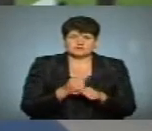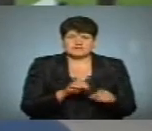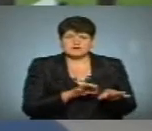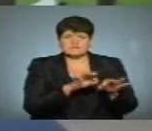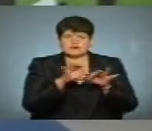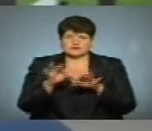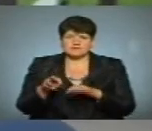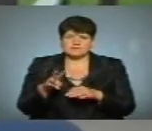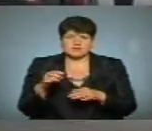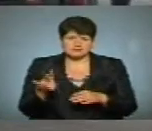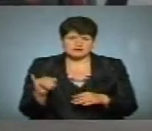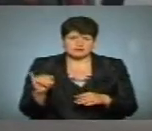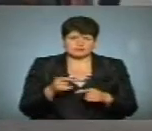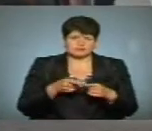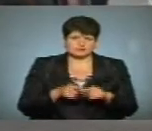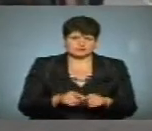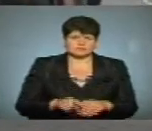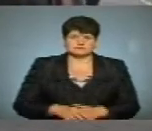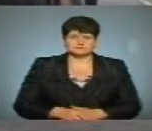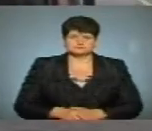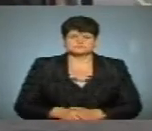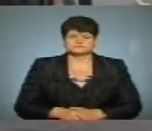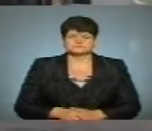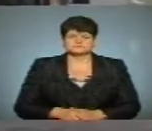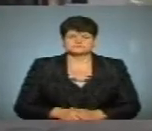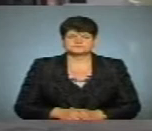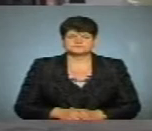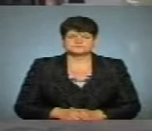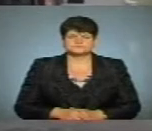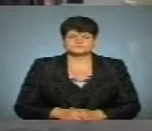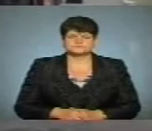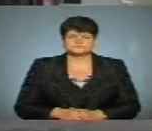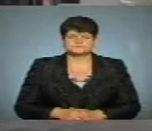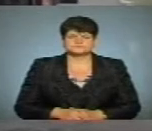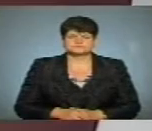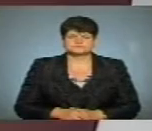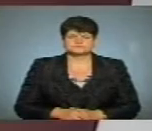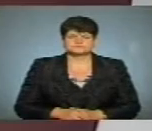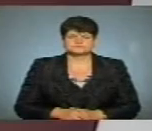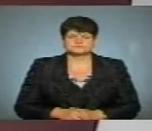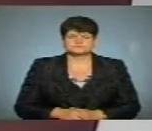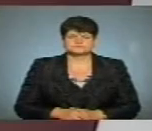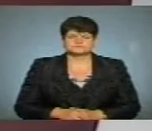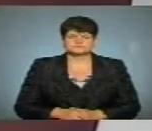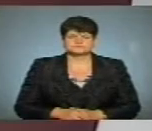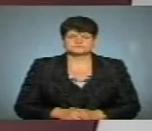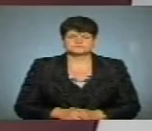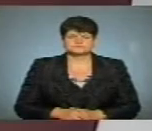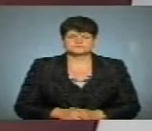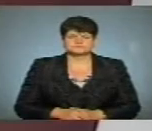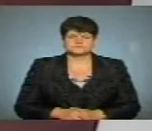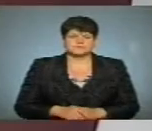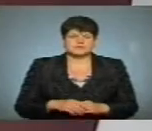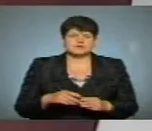евакуацію майна і техніки. Тарас Бурак, Андрій Бодак. Новини на Суспільному. Тернопіль. З